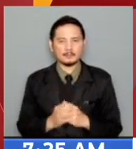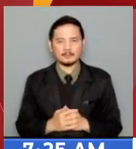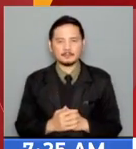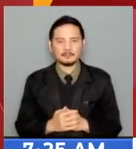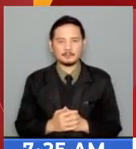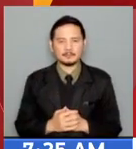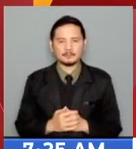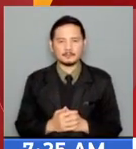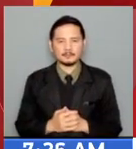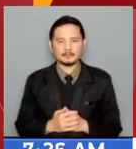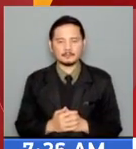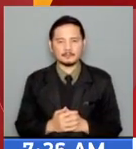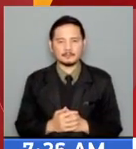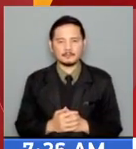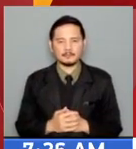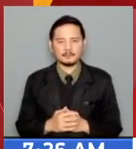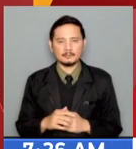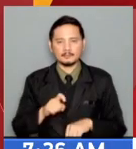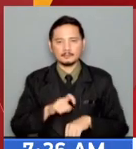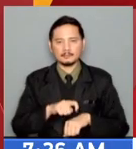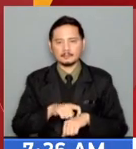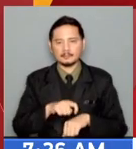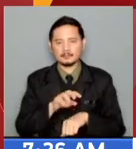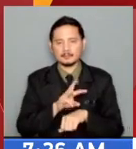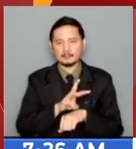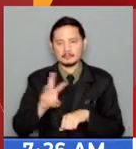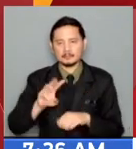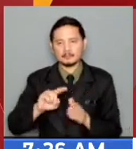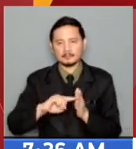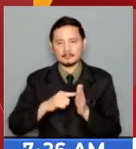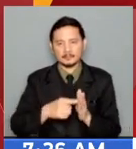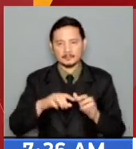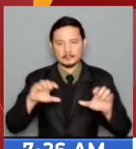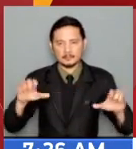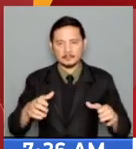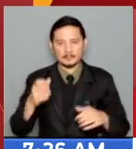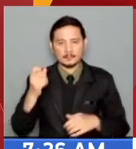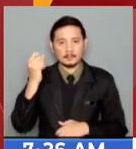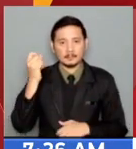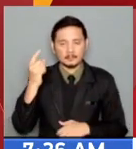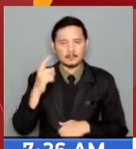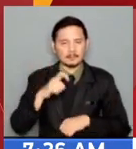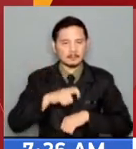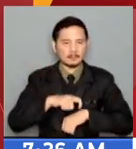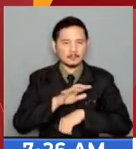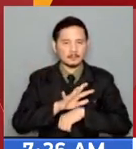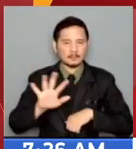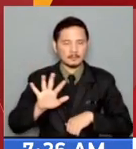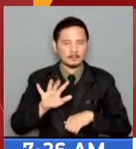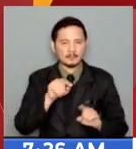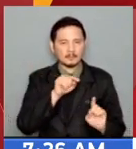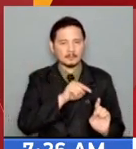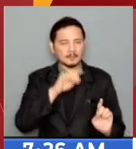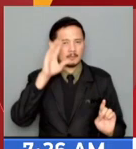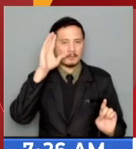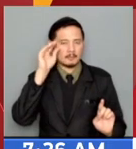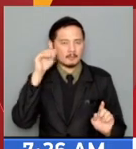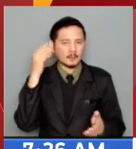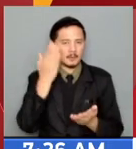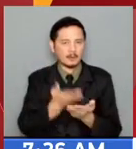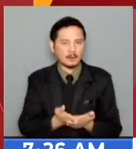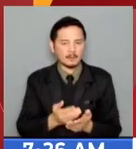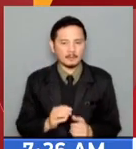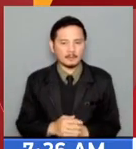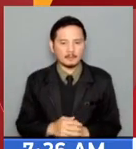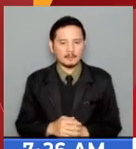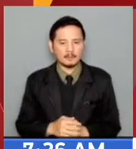Alas 6 pa ng umaga ang umpisa ng klase pero alas 5 pa lang nandito na si John Greggy. Ngayon kasi ang first day niya bilang grade 8